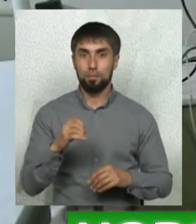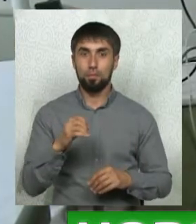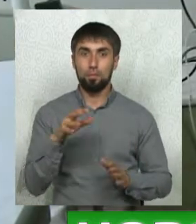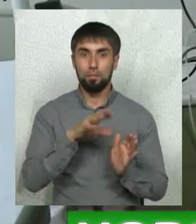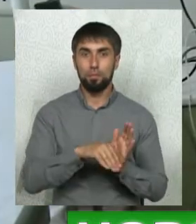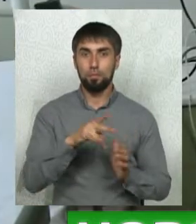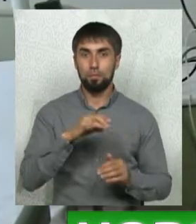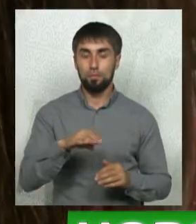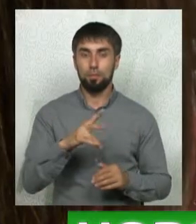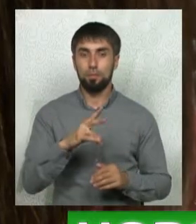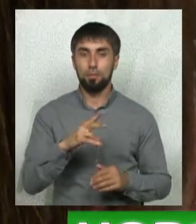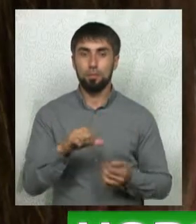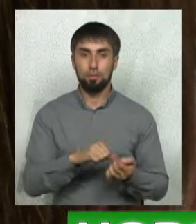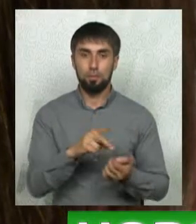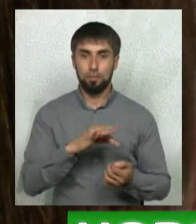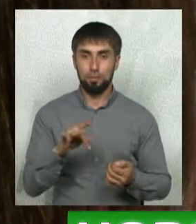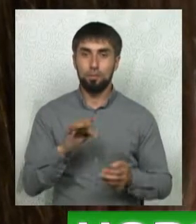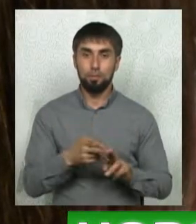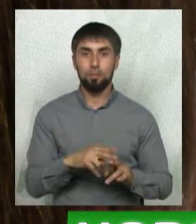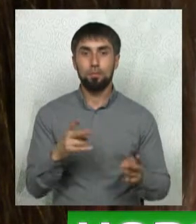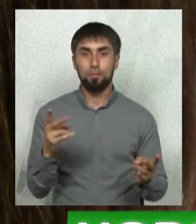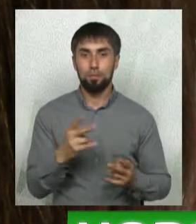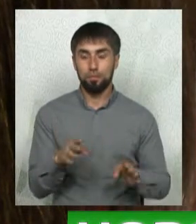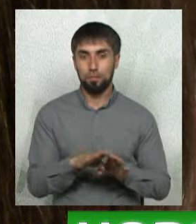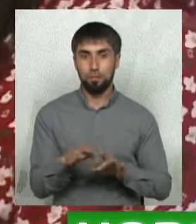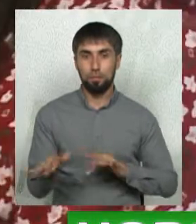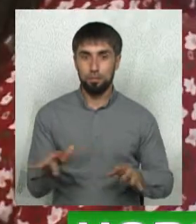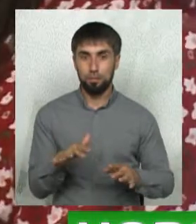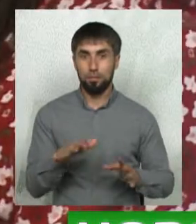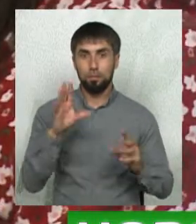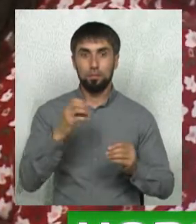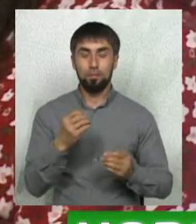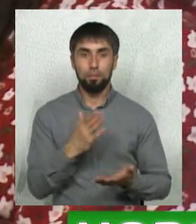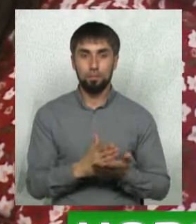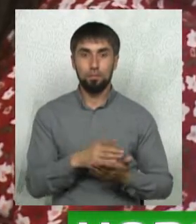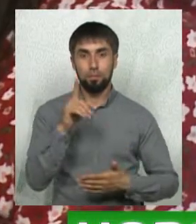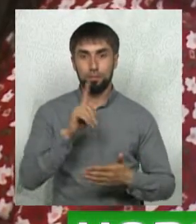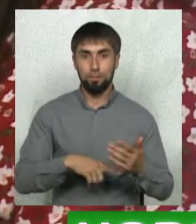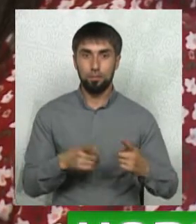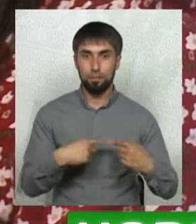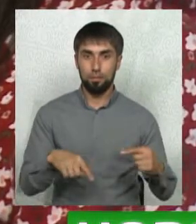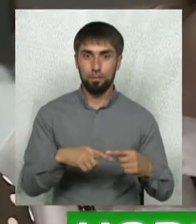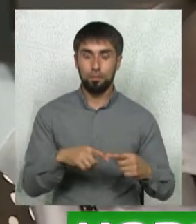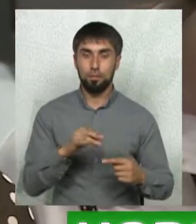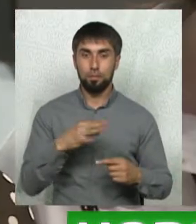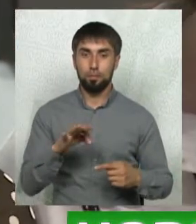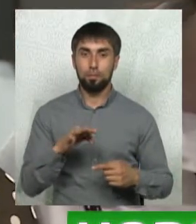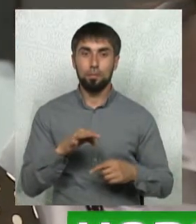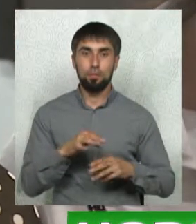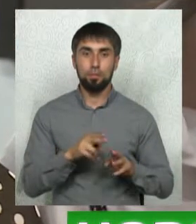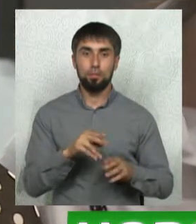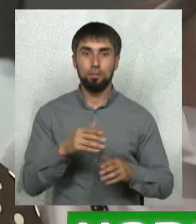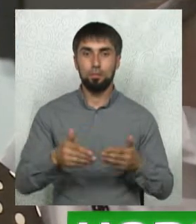на учете в наркодиспансере. Поэтому необходимость в таких мероприятиях все еще есть, уверены организаторы. Особенно ввиду